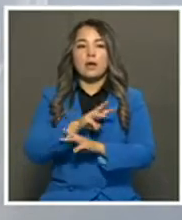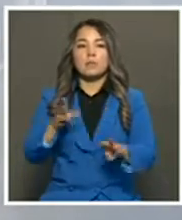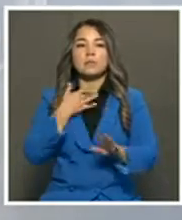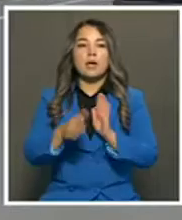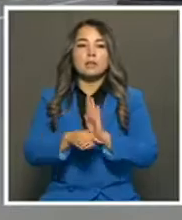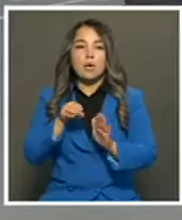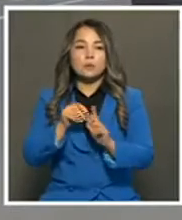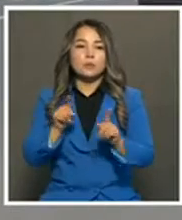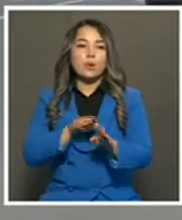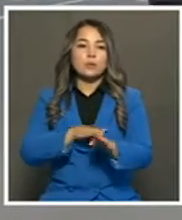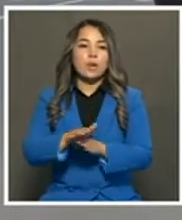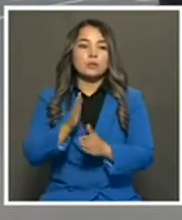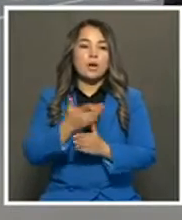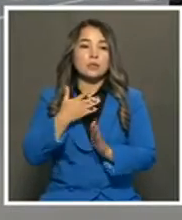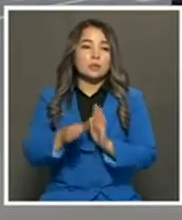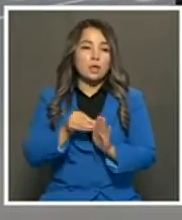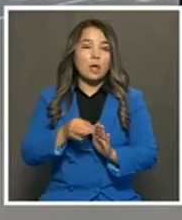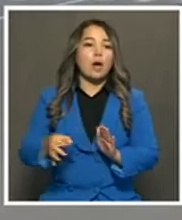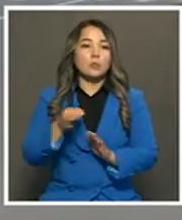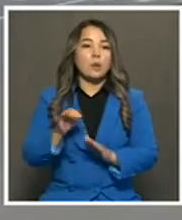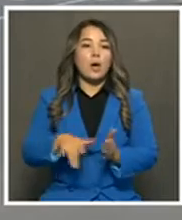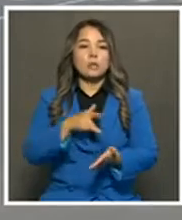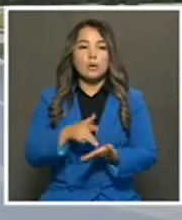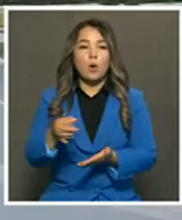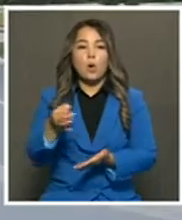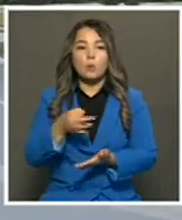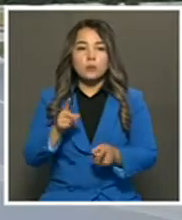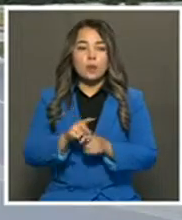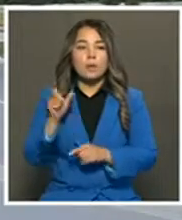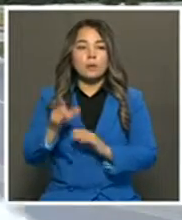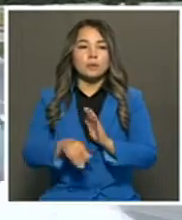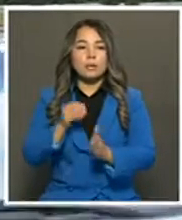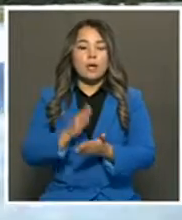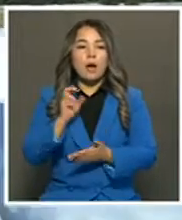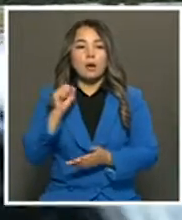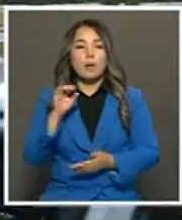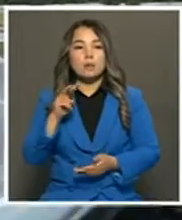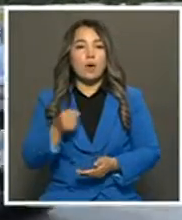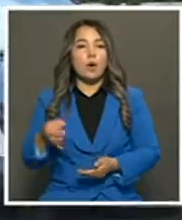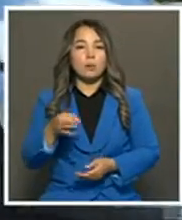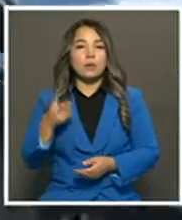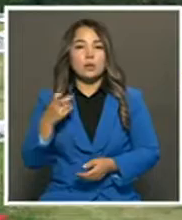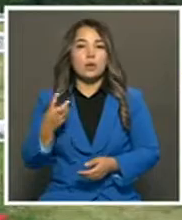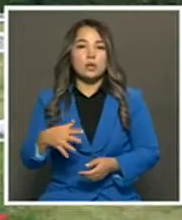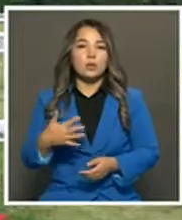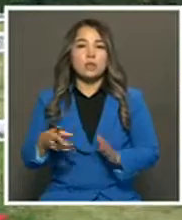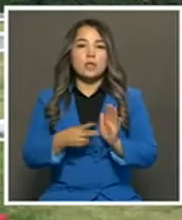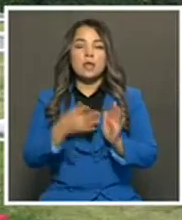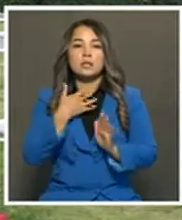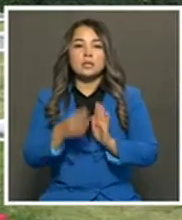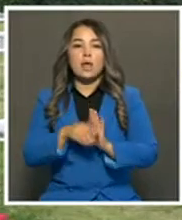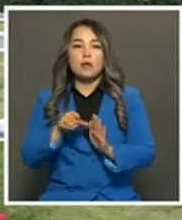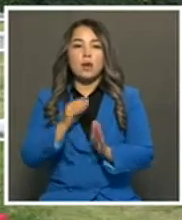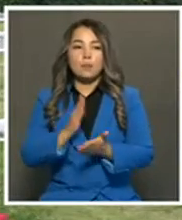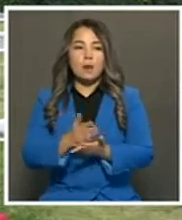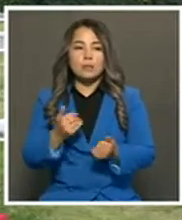беру арқылы жүзеге асады. Сайлаушылар аудандық, қалалық, облыстық мәслихат депутаттары. Ақмола облысында 257 сайлаушы бар.